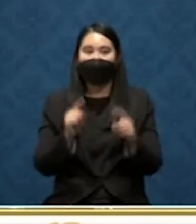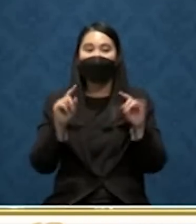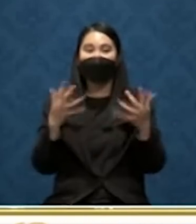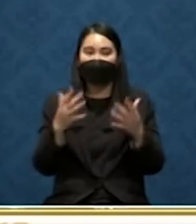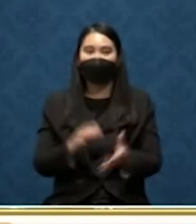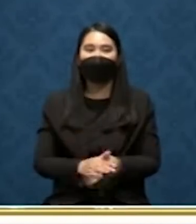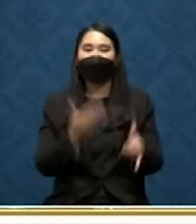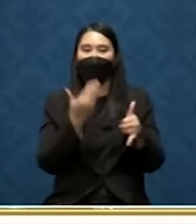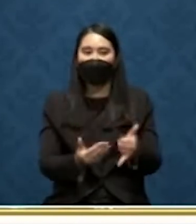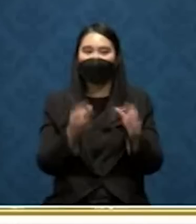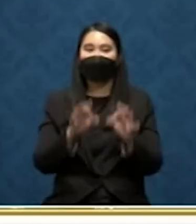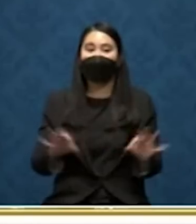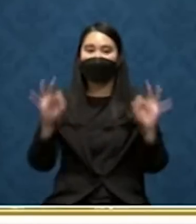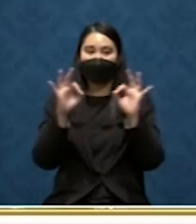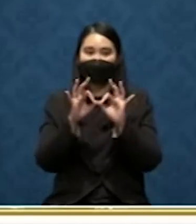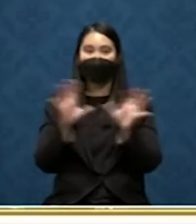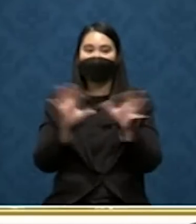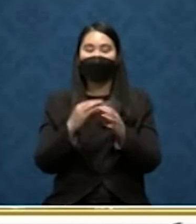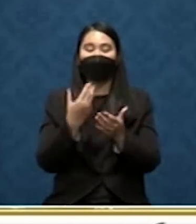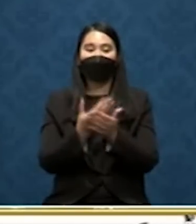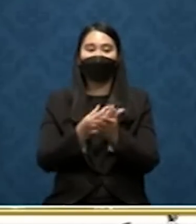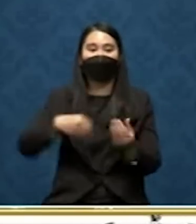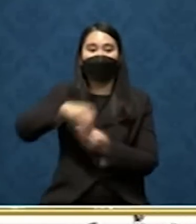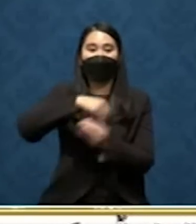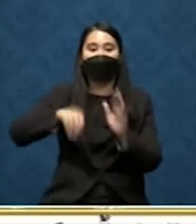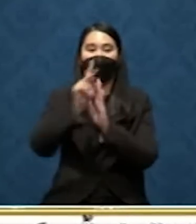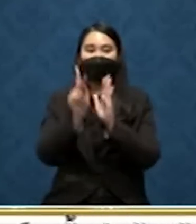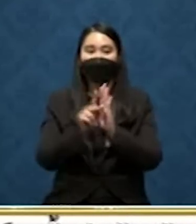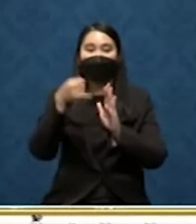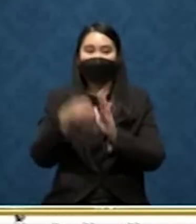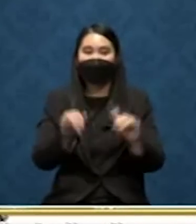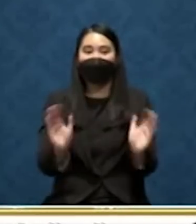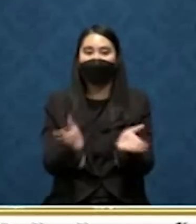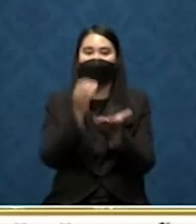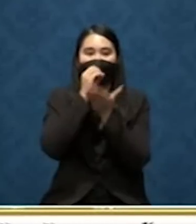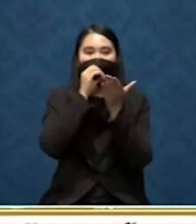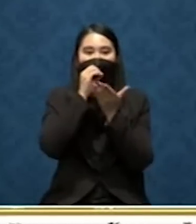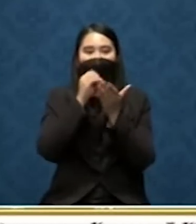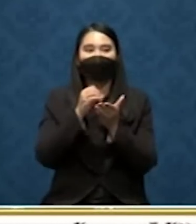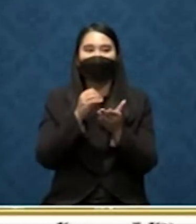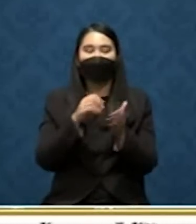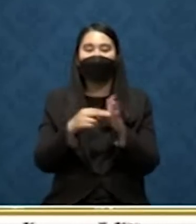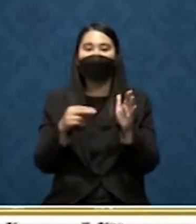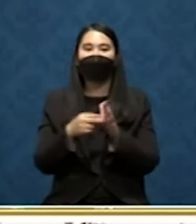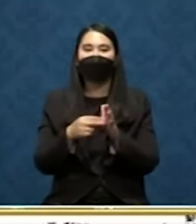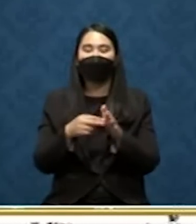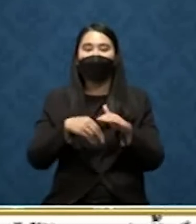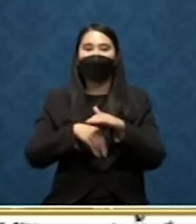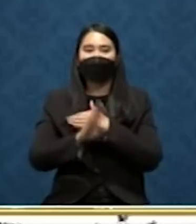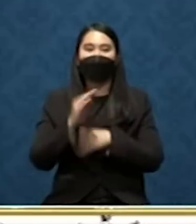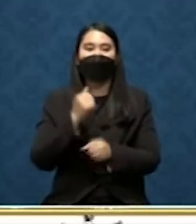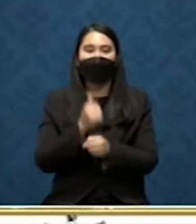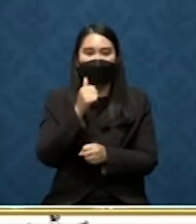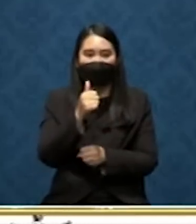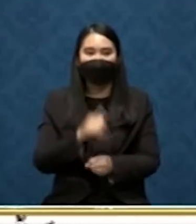อชินสำคัญของขบวนการฟอกเงินขบวนการสนับสนุผู้ข้ายา ชินนี้จะหลดรอยนวไปได้แล